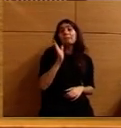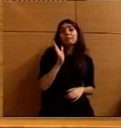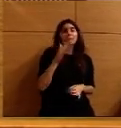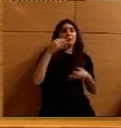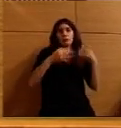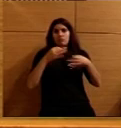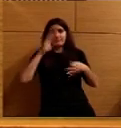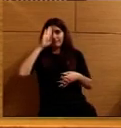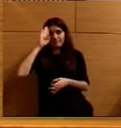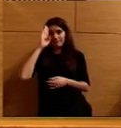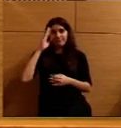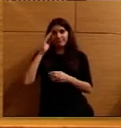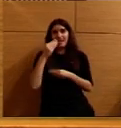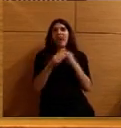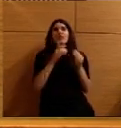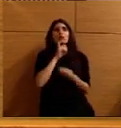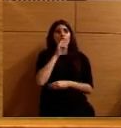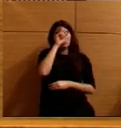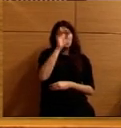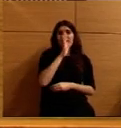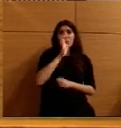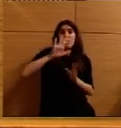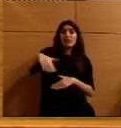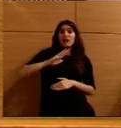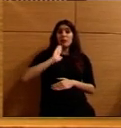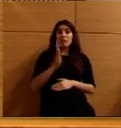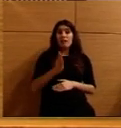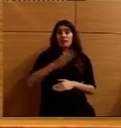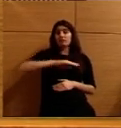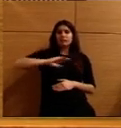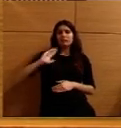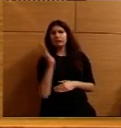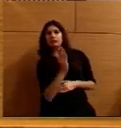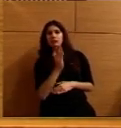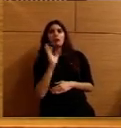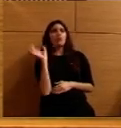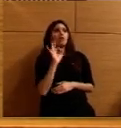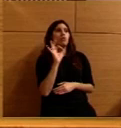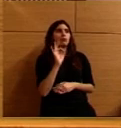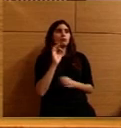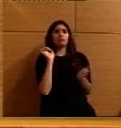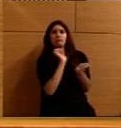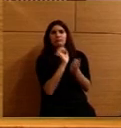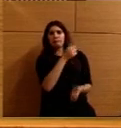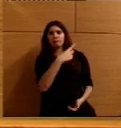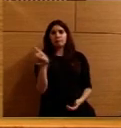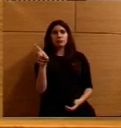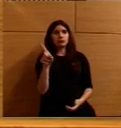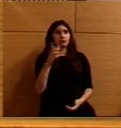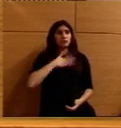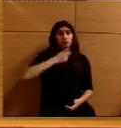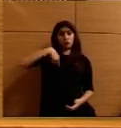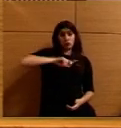no s'encaixen en com tenen que fer les coses, però al final és que acaben per lo penal. O quan tancant els detinguts,